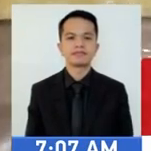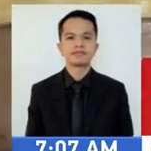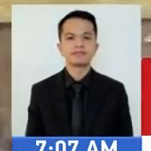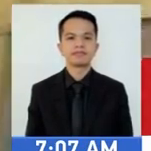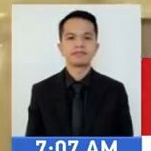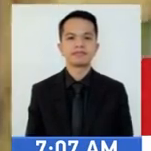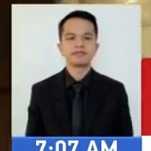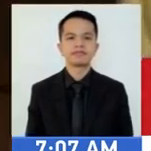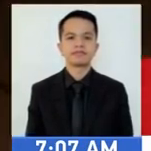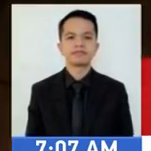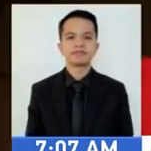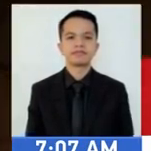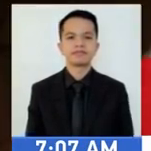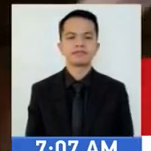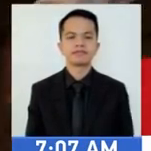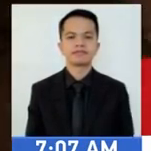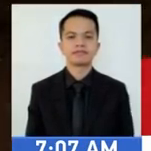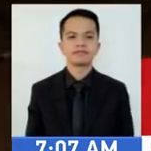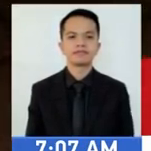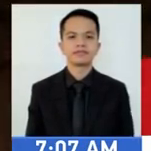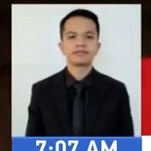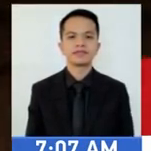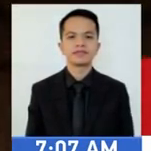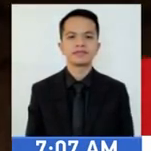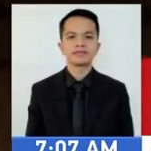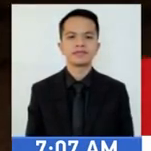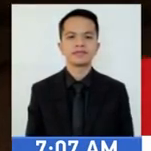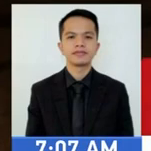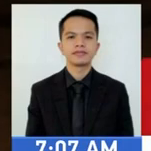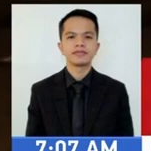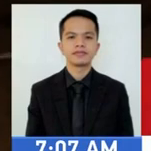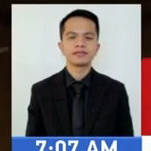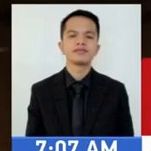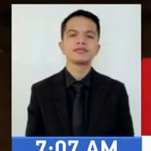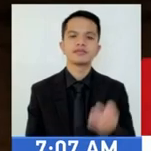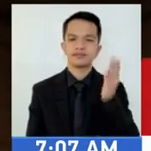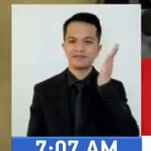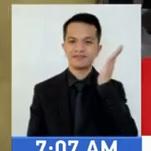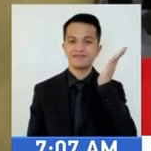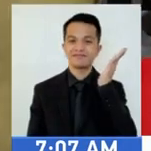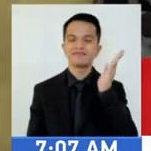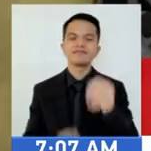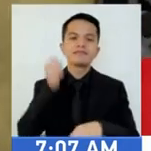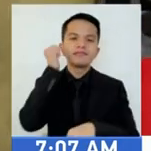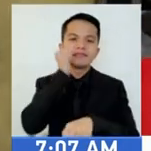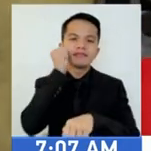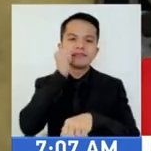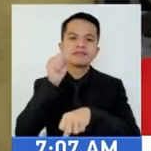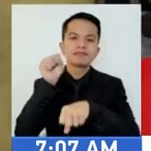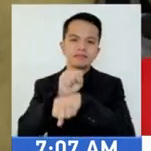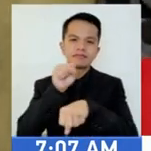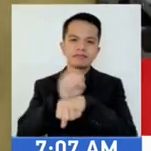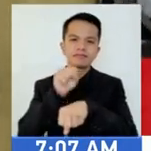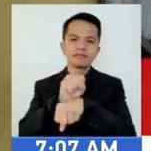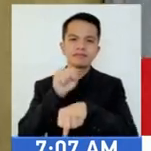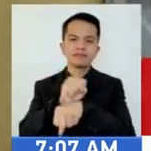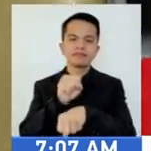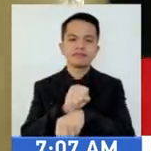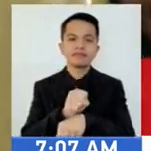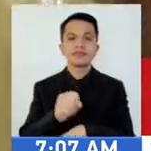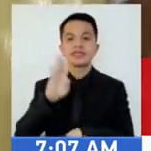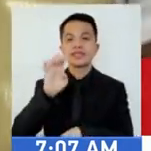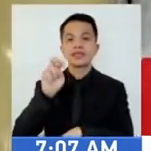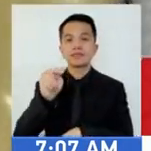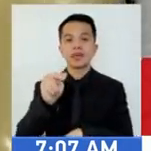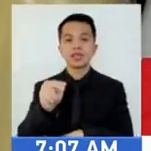Tulog, gising, pasada. Ganyan ang araw-araw na buhay ng pedicab driver na si Mang Ben. At kung hinahanap ninyo kung nasan ang